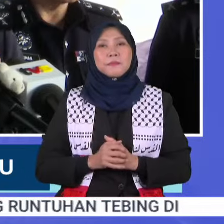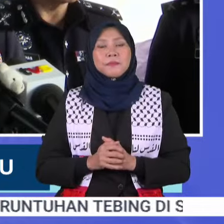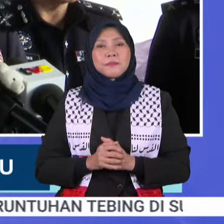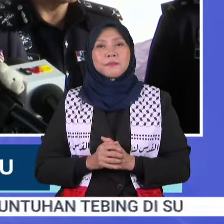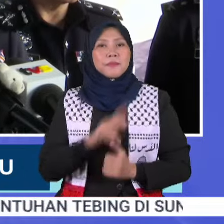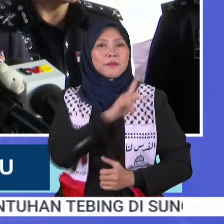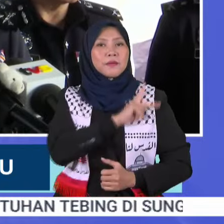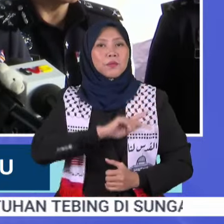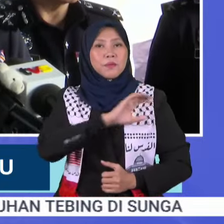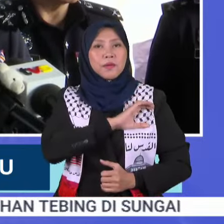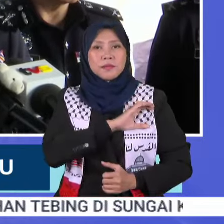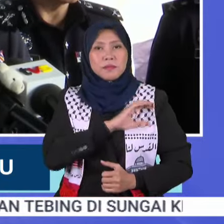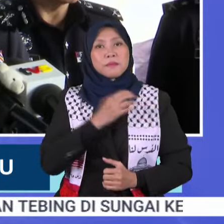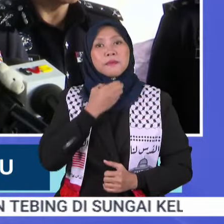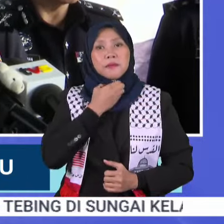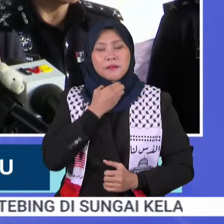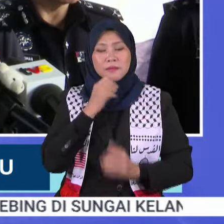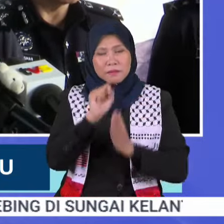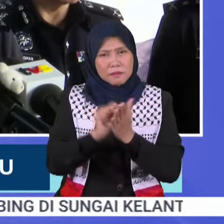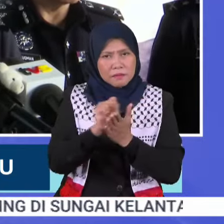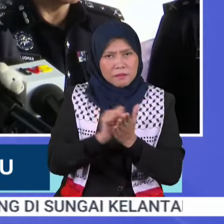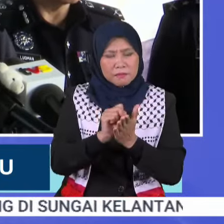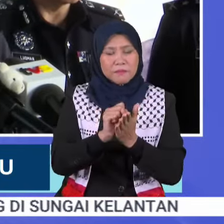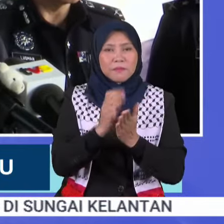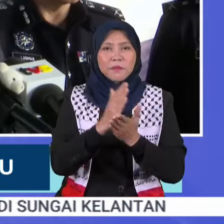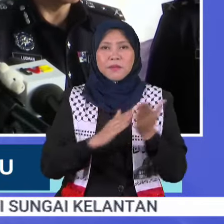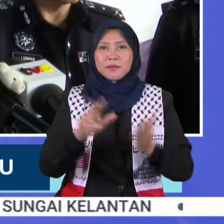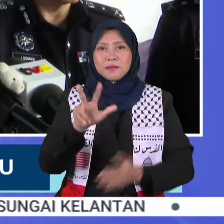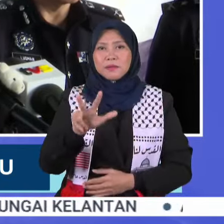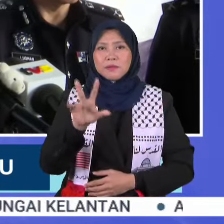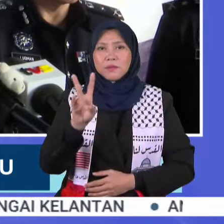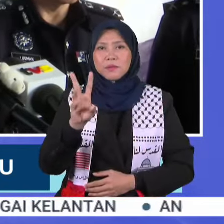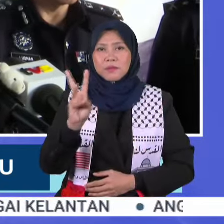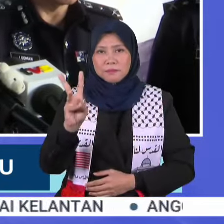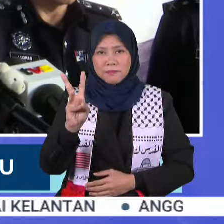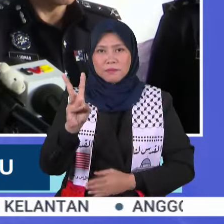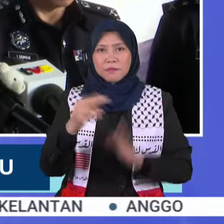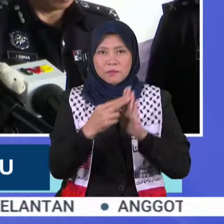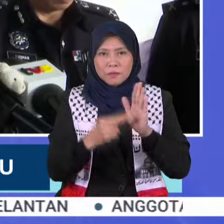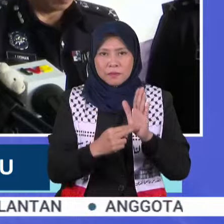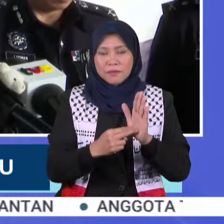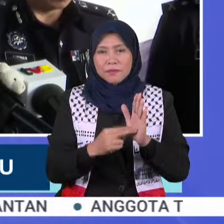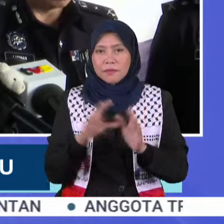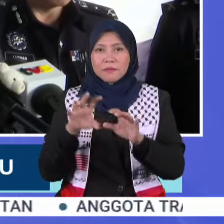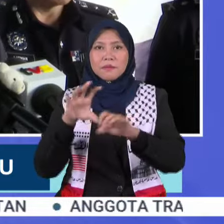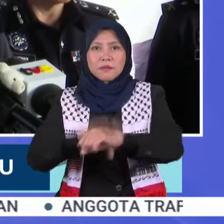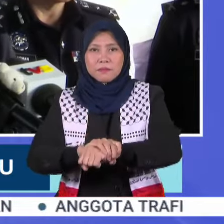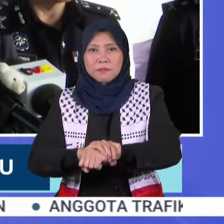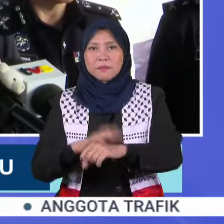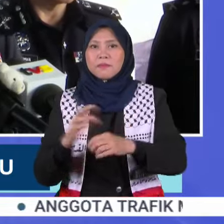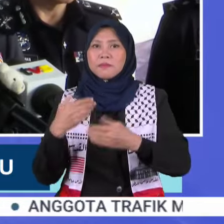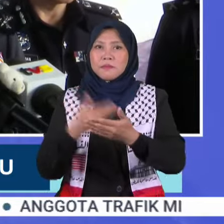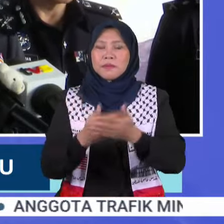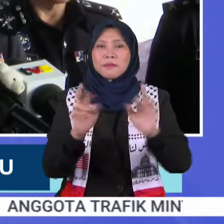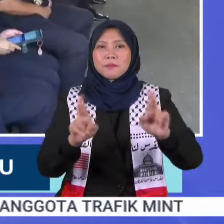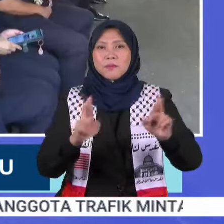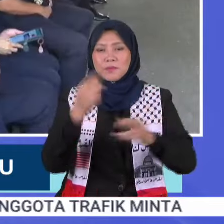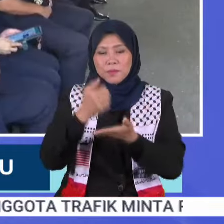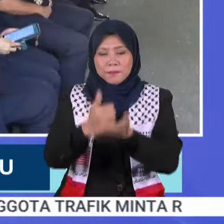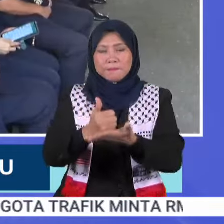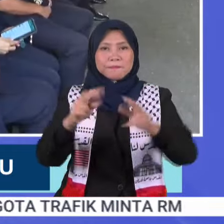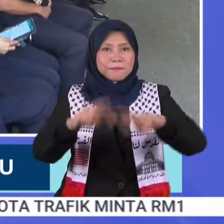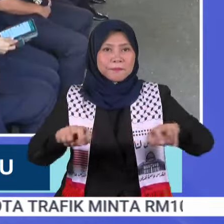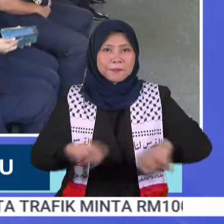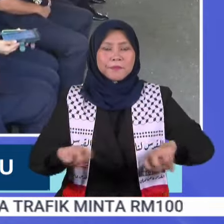Jelas Ketua Polis Perak, siasatan dilakukan bawah Seksyen 376 Kanun Keseksaan dan suspek direman sehingga Rabu ini bagi membantu